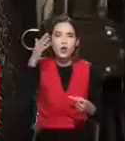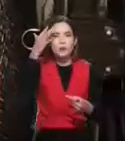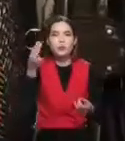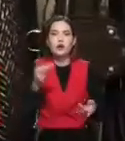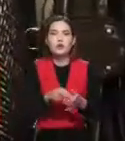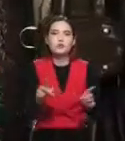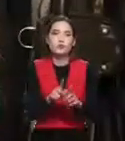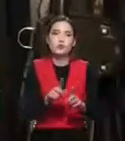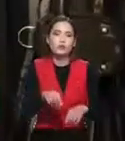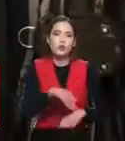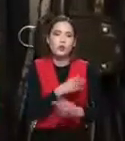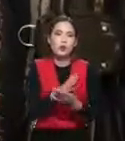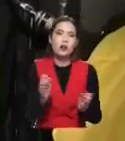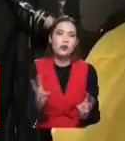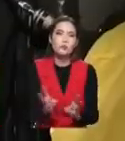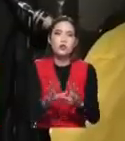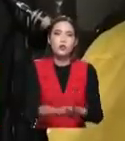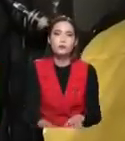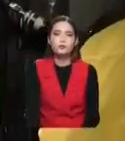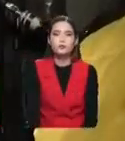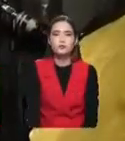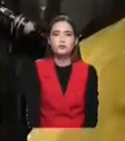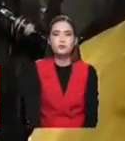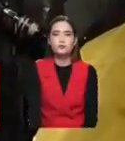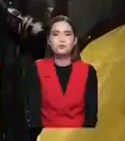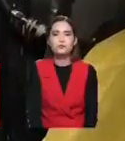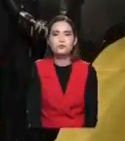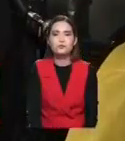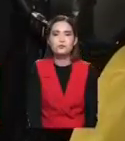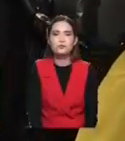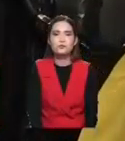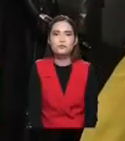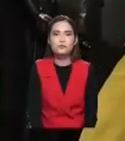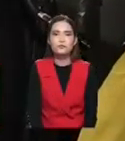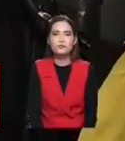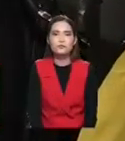появилась мечта стать пожарным. Раиса Моргунова, Ирина Якунина, Астана Таймс.